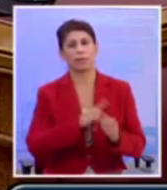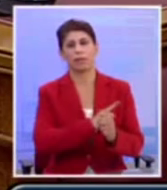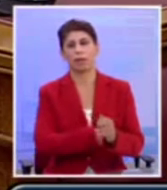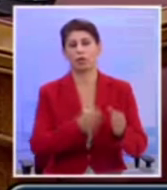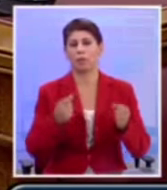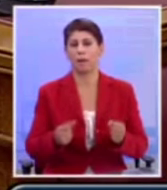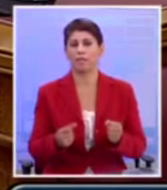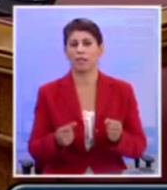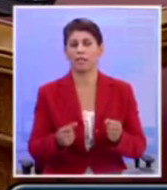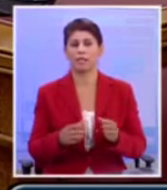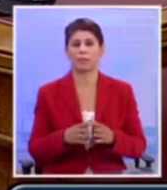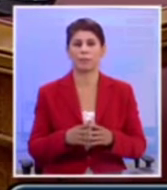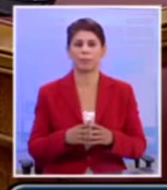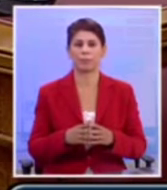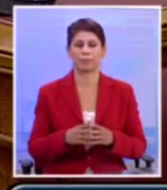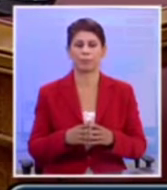βάση